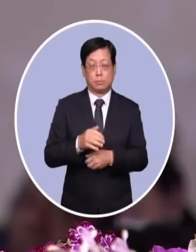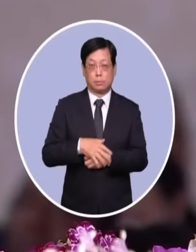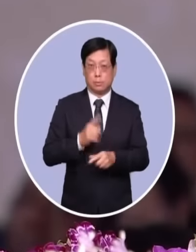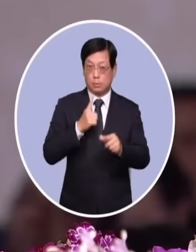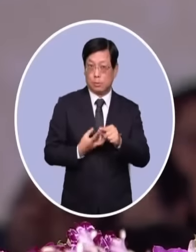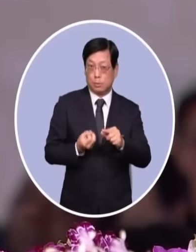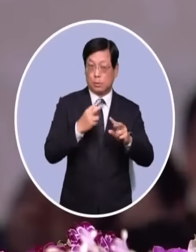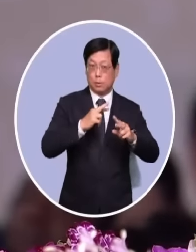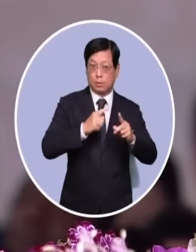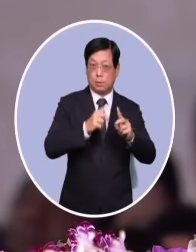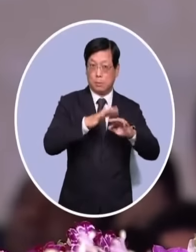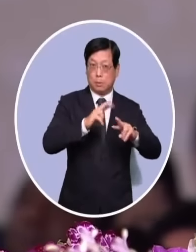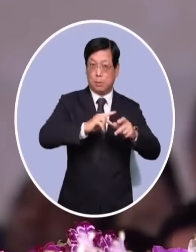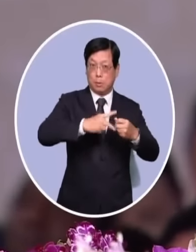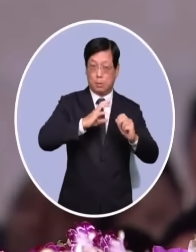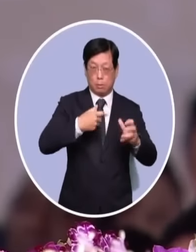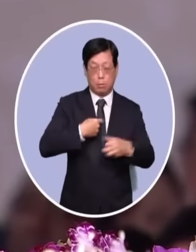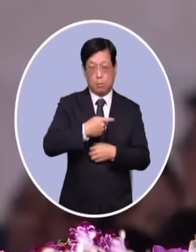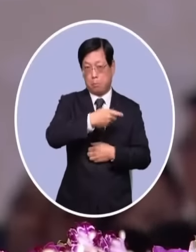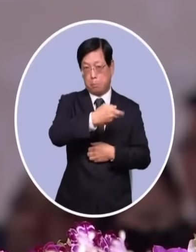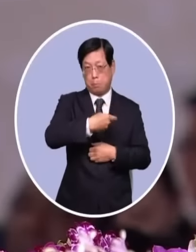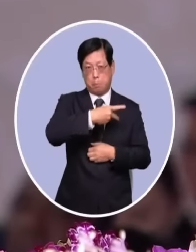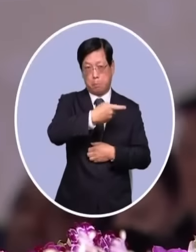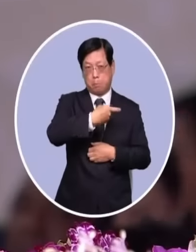人民共和国互不隶属，